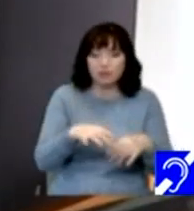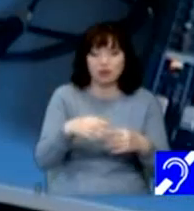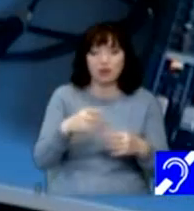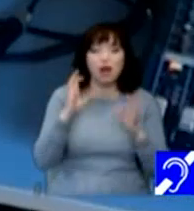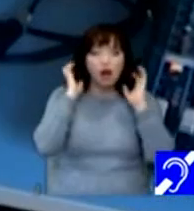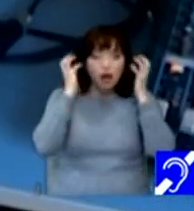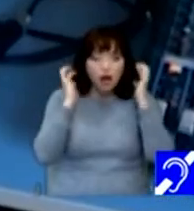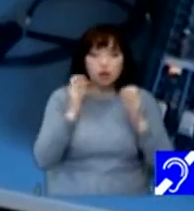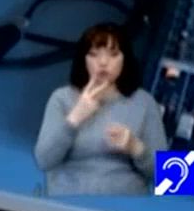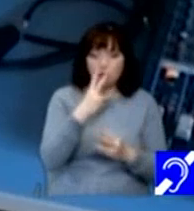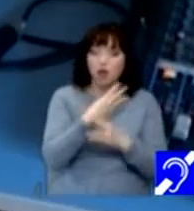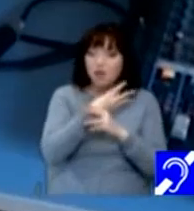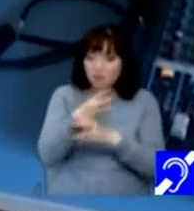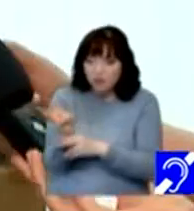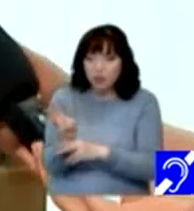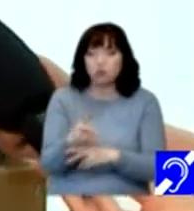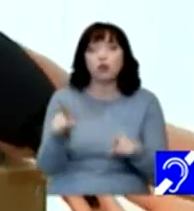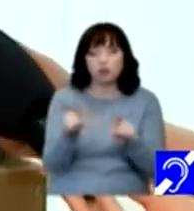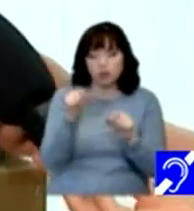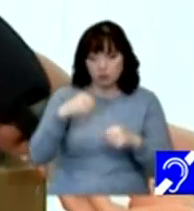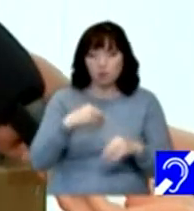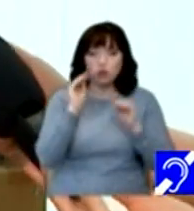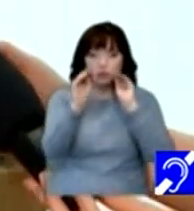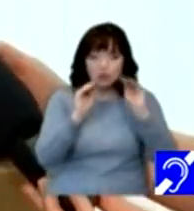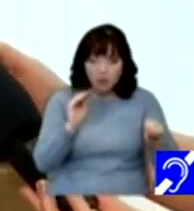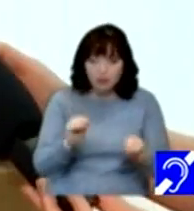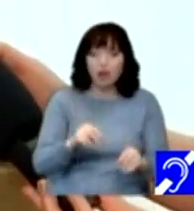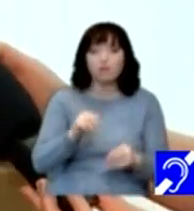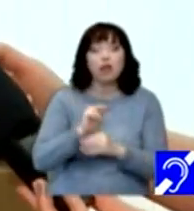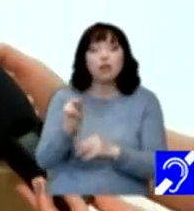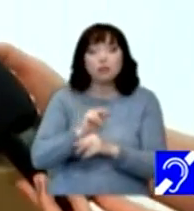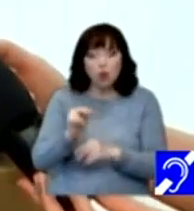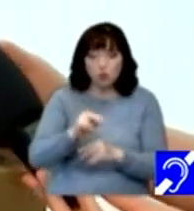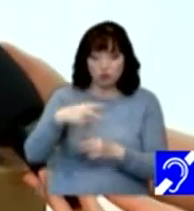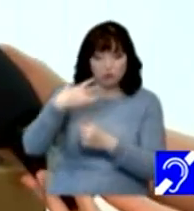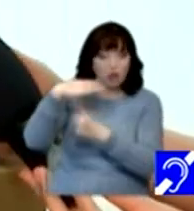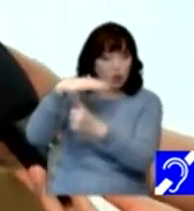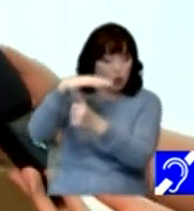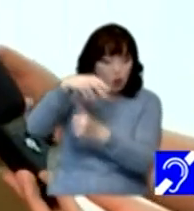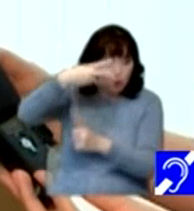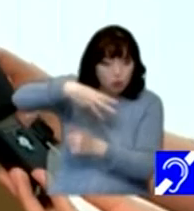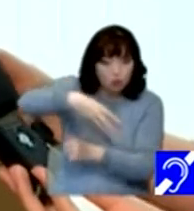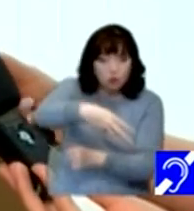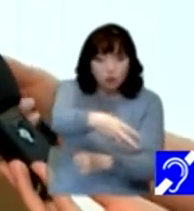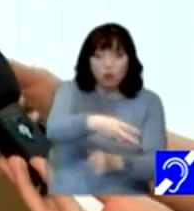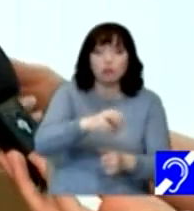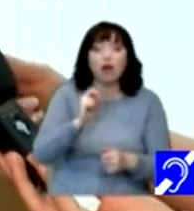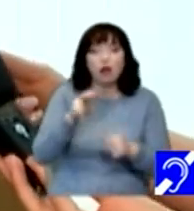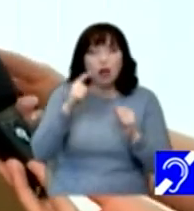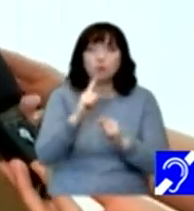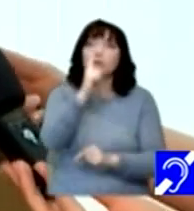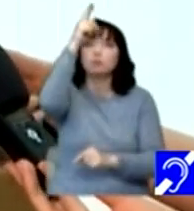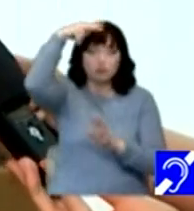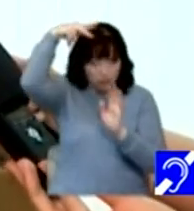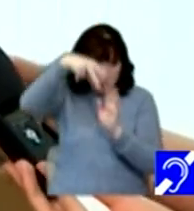video. De asemenea, vom implementa deja și regulile jurnalismului de dronă, că tot este la modă să faci imagini de la înălțime